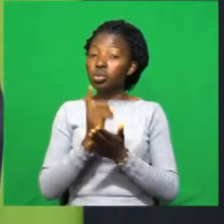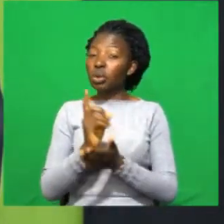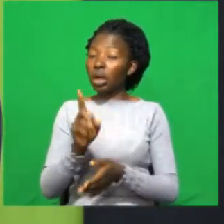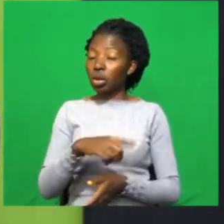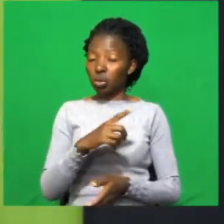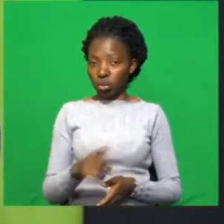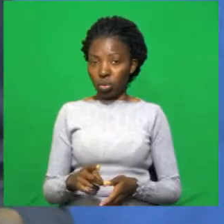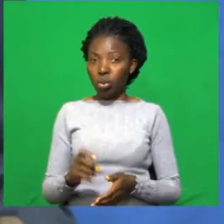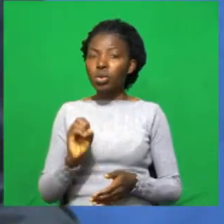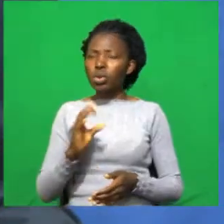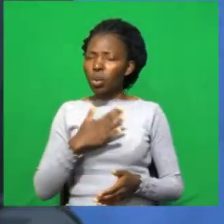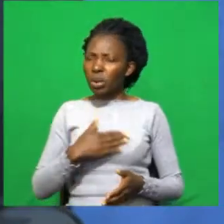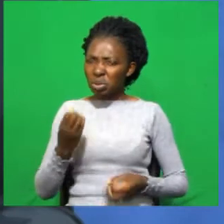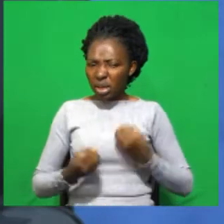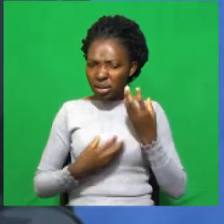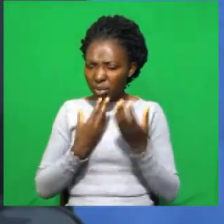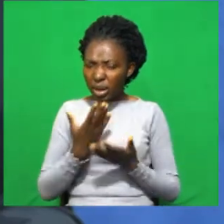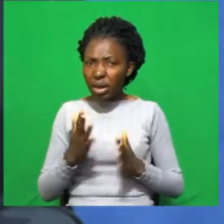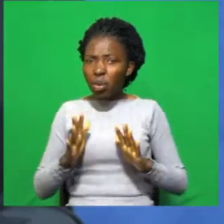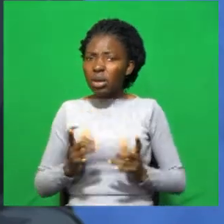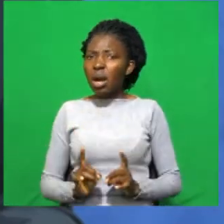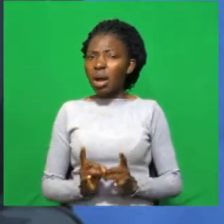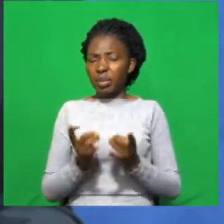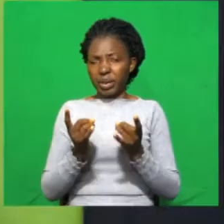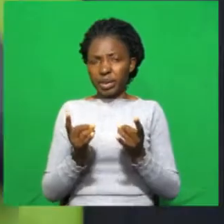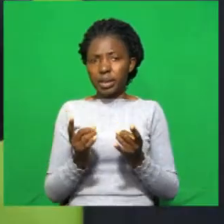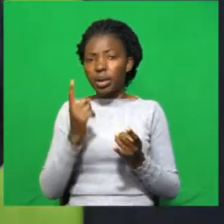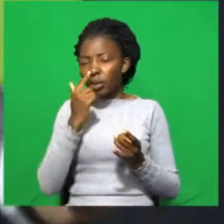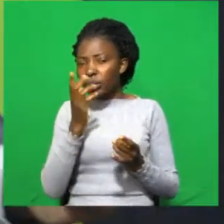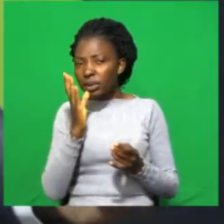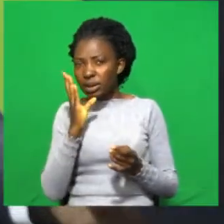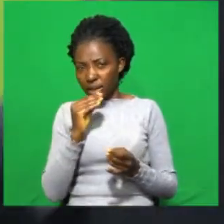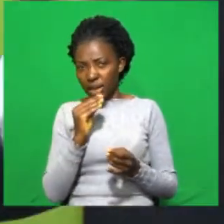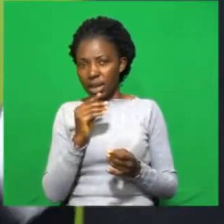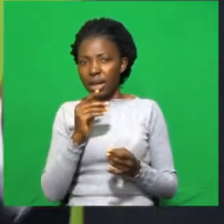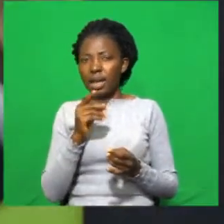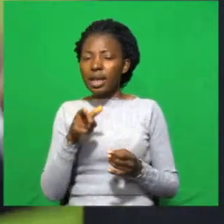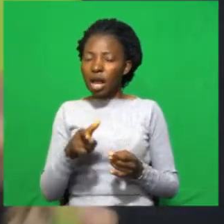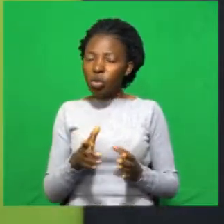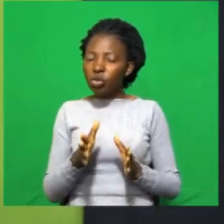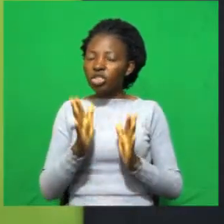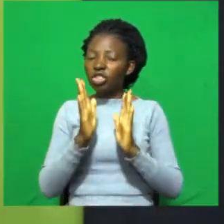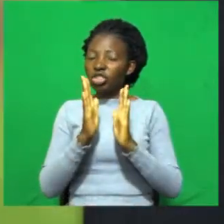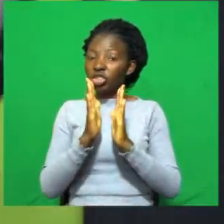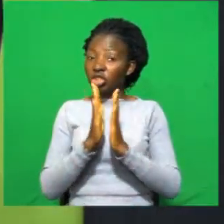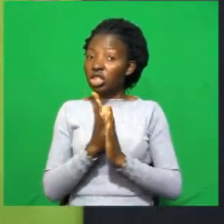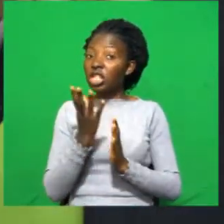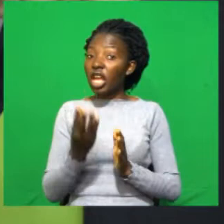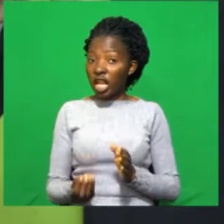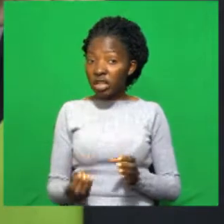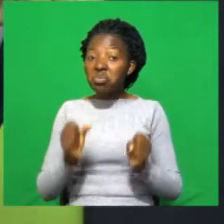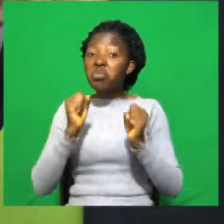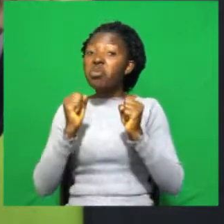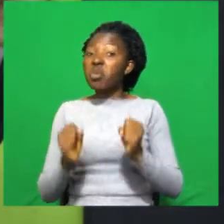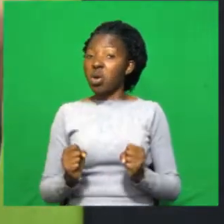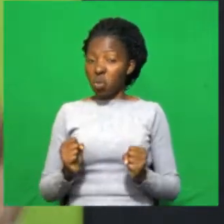mutitsanangurei pastor chii chakaitika patinganyatsoti ndo patanga kuwana chechi ushe hwawo